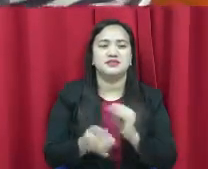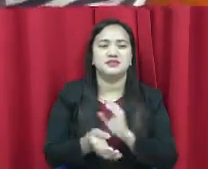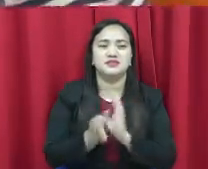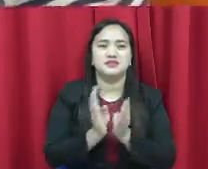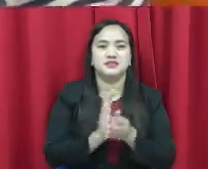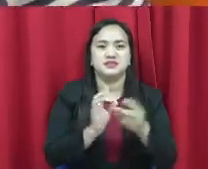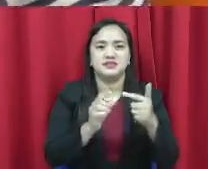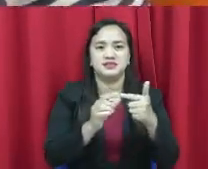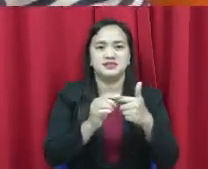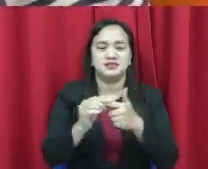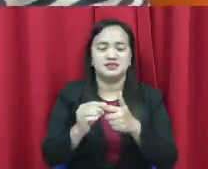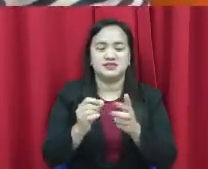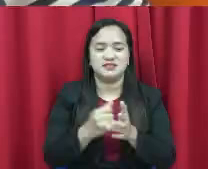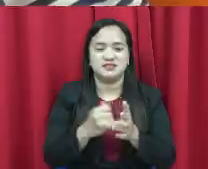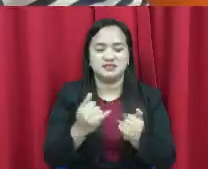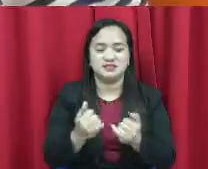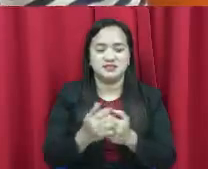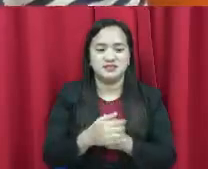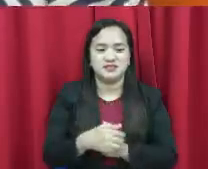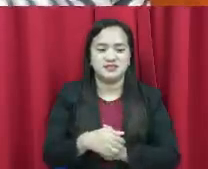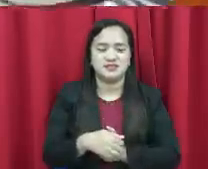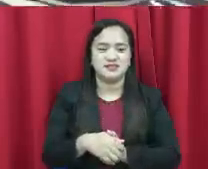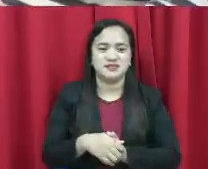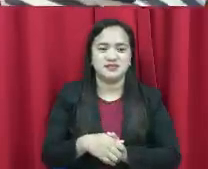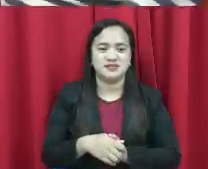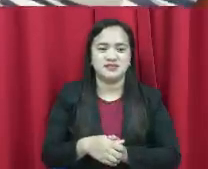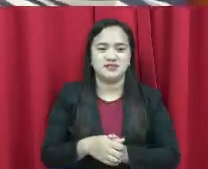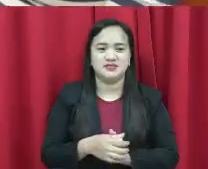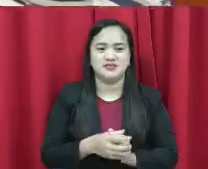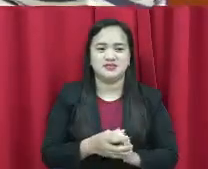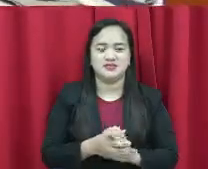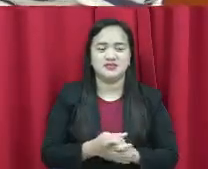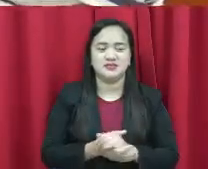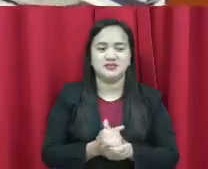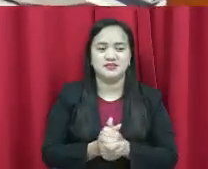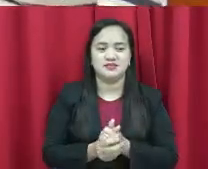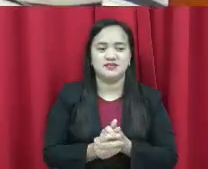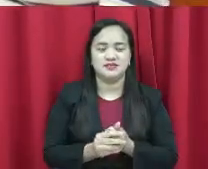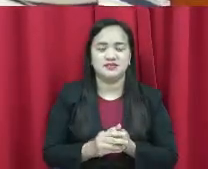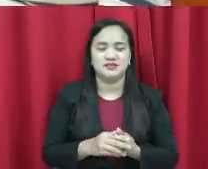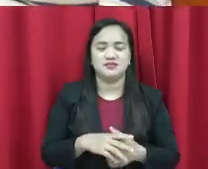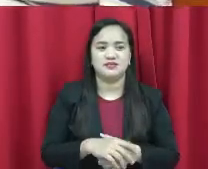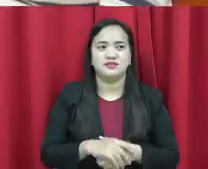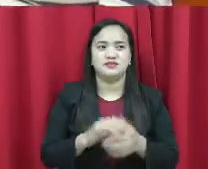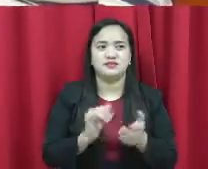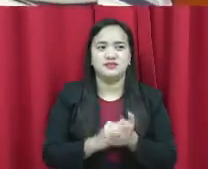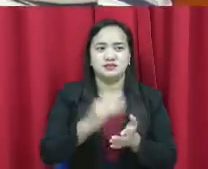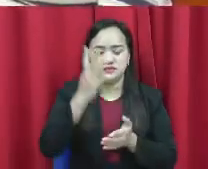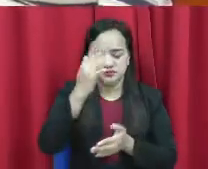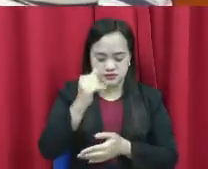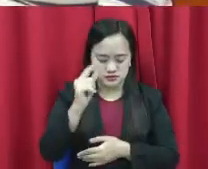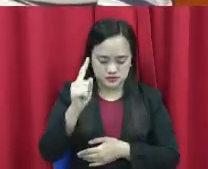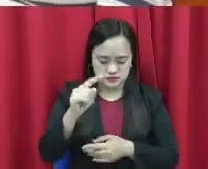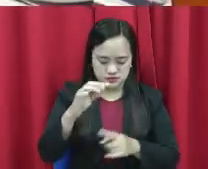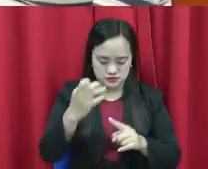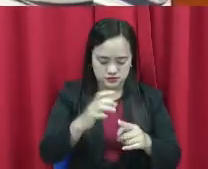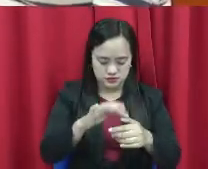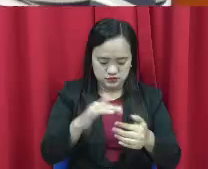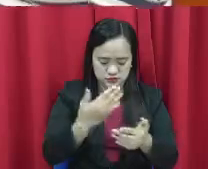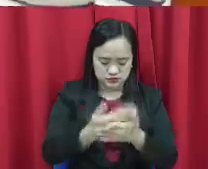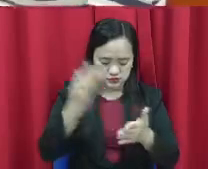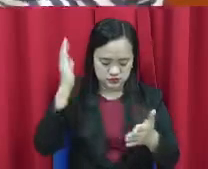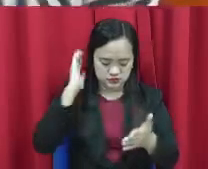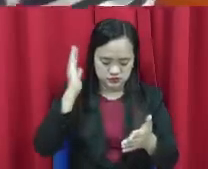lead sa alaga sa alaga kaya pero yun po Maam ay sa bawat is po sa atin at ah narinig niyo po mga